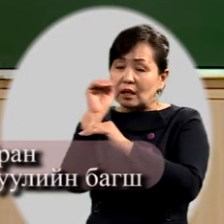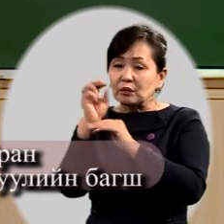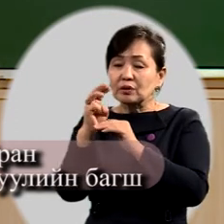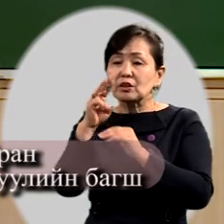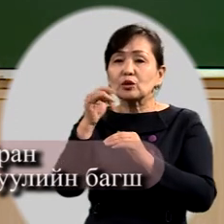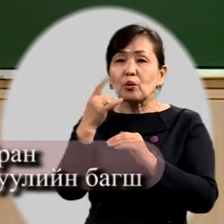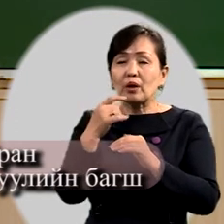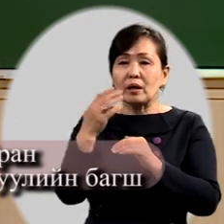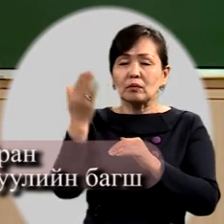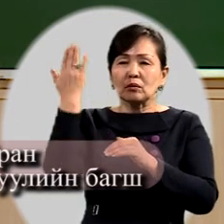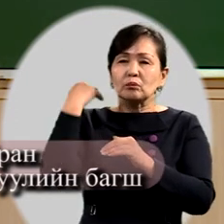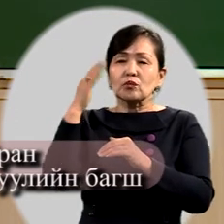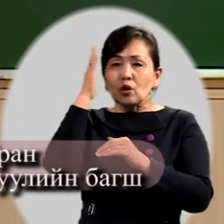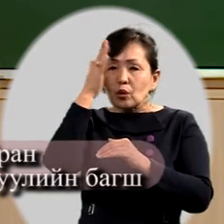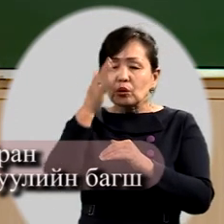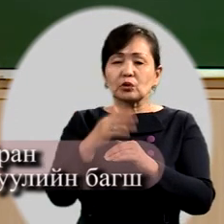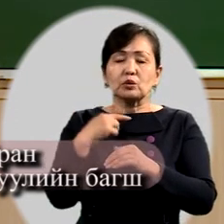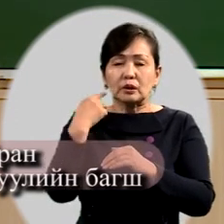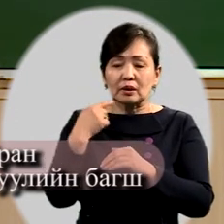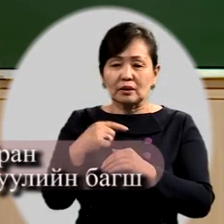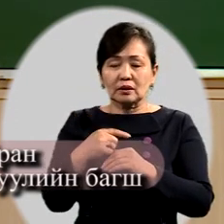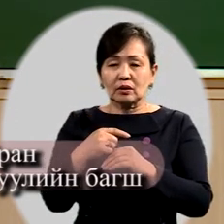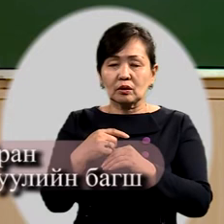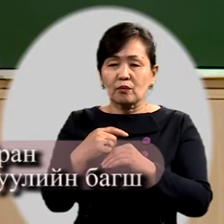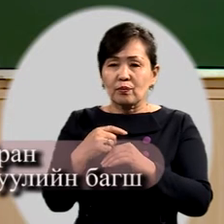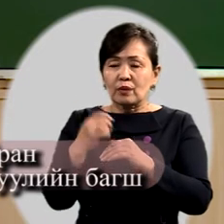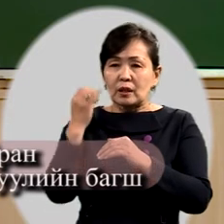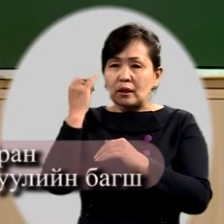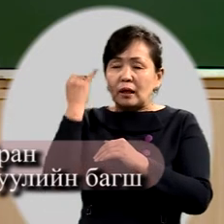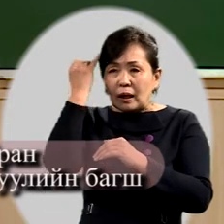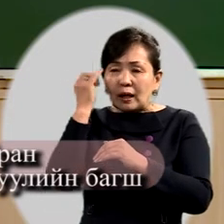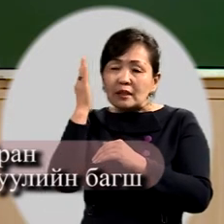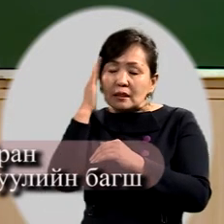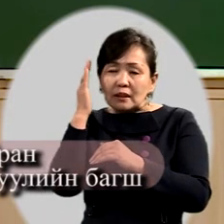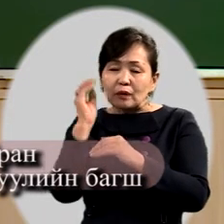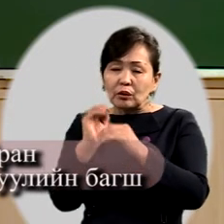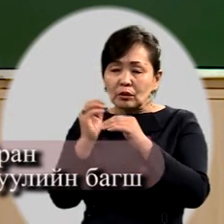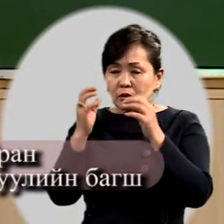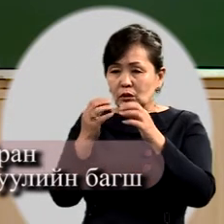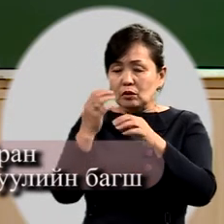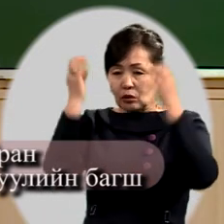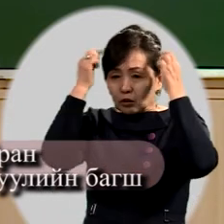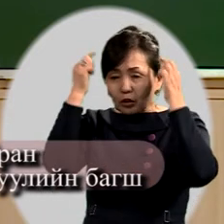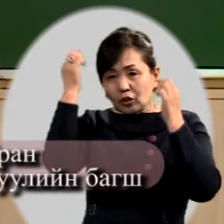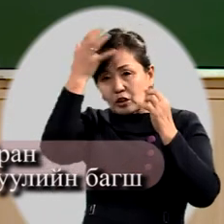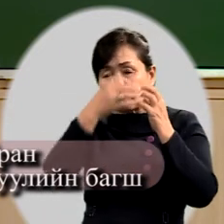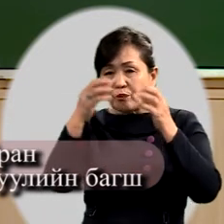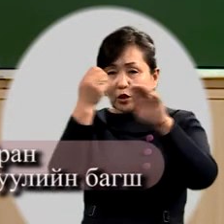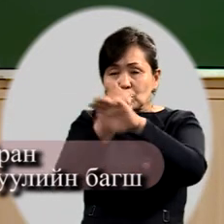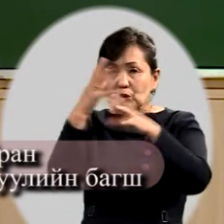Ертеден ата бабаларымыз суырып басына тас қойып, інінен шығатыны туралы аңыз әңгіме